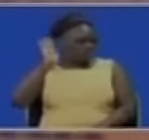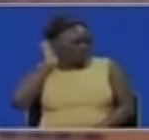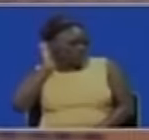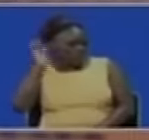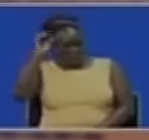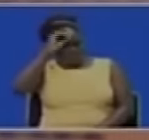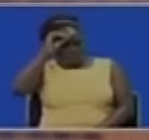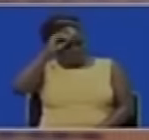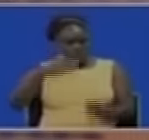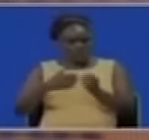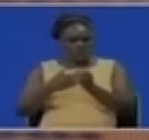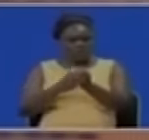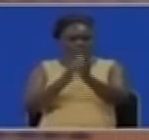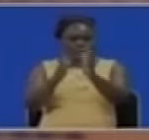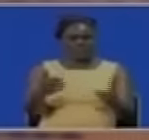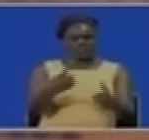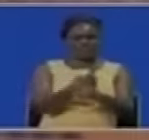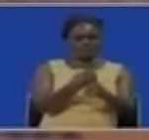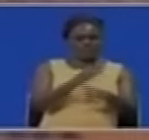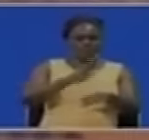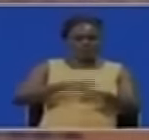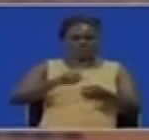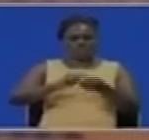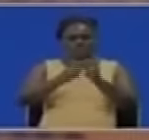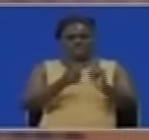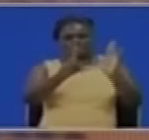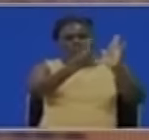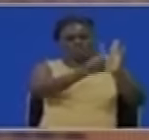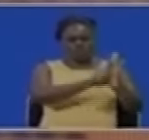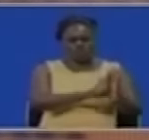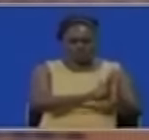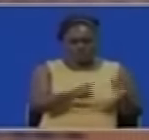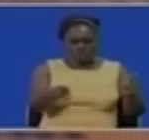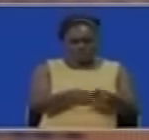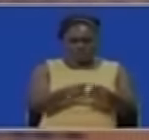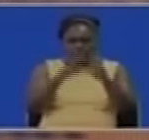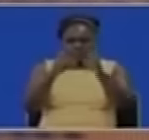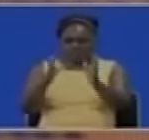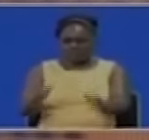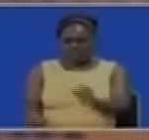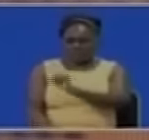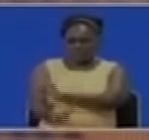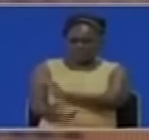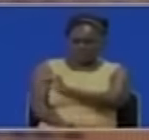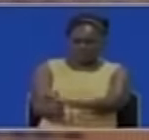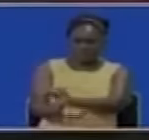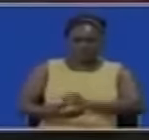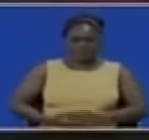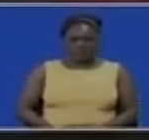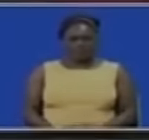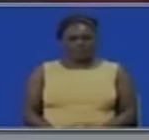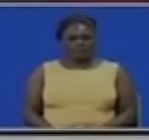watu na viongozi mbalimbali kuhusiana na mabadiliko ya sheria ya uchaguzi, kama anavyoarifu Nicholas Wambua.